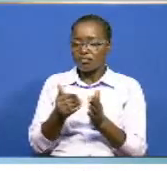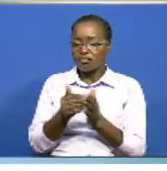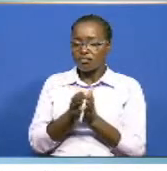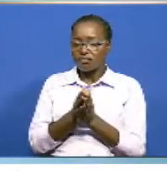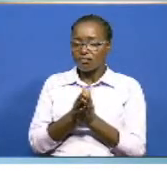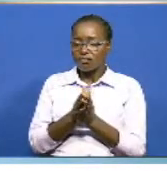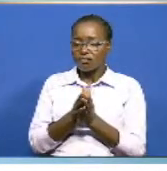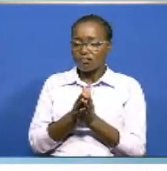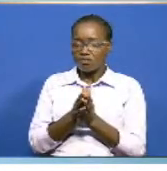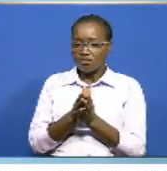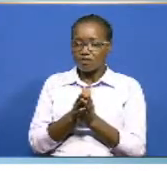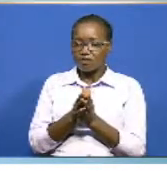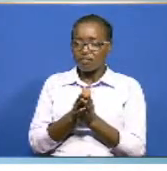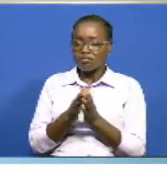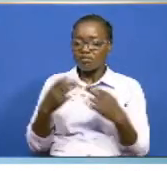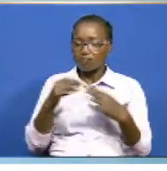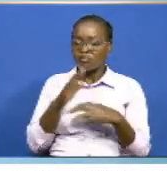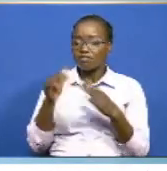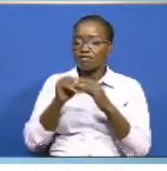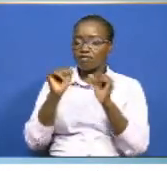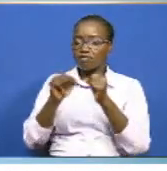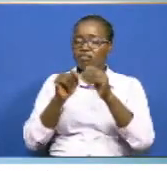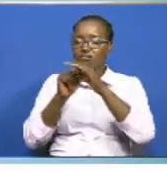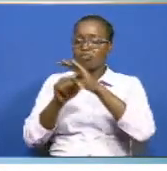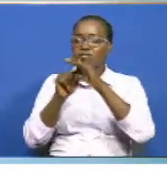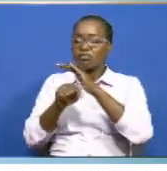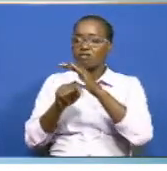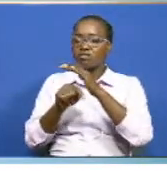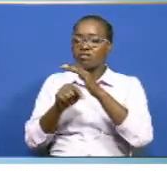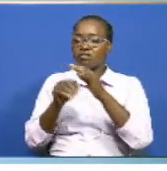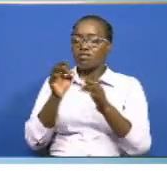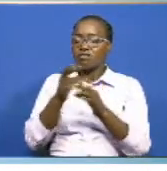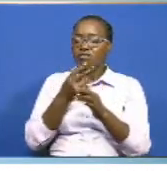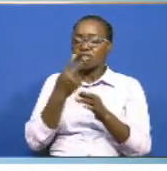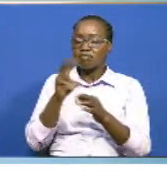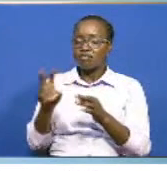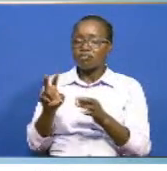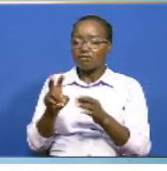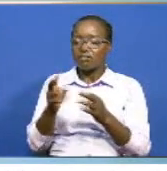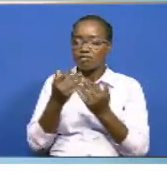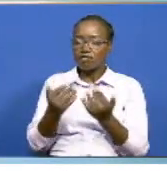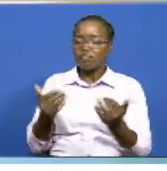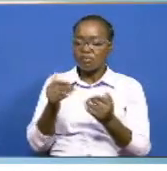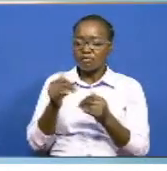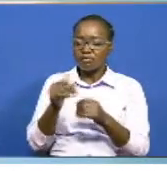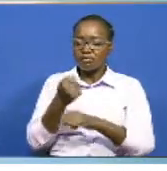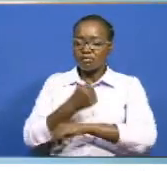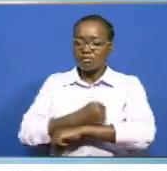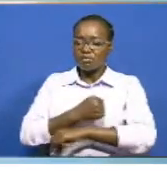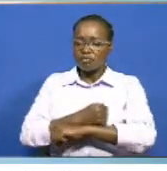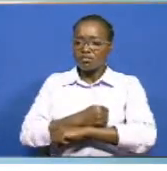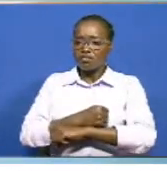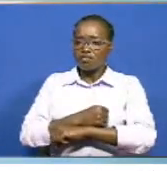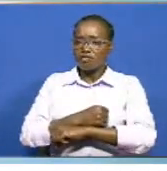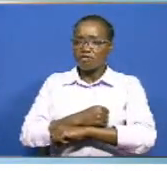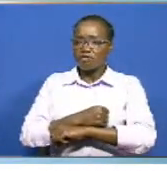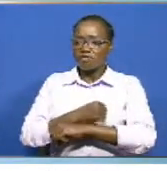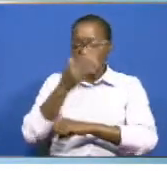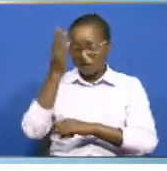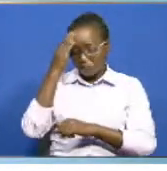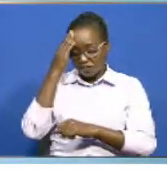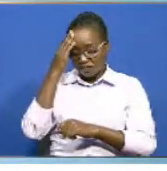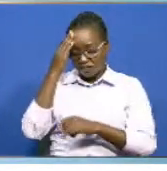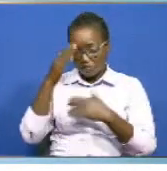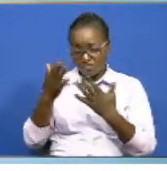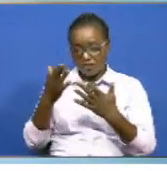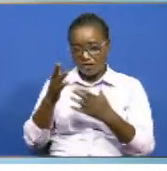na kila mtu. Unaona? Ukiona watoto wadogo saa hii wakijua jinsi ya kutumia